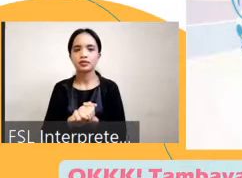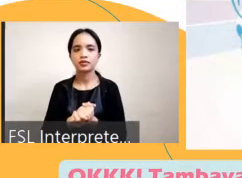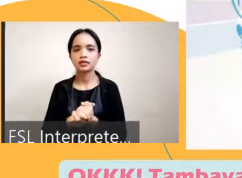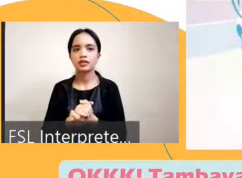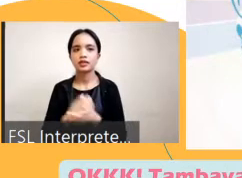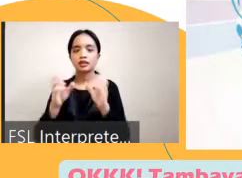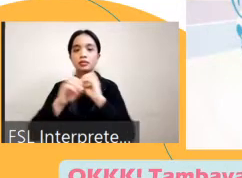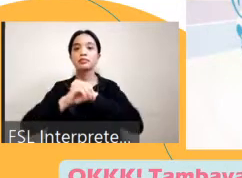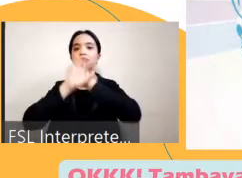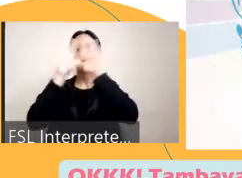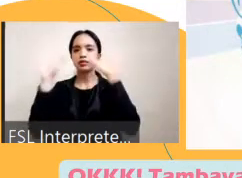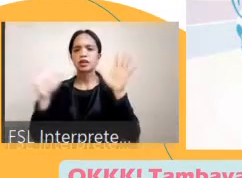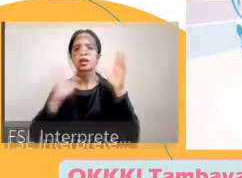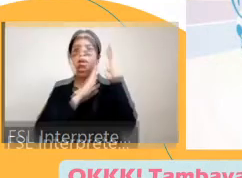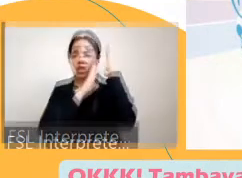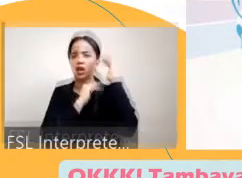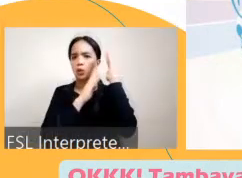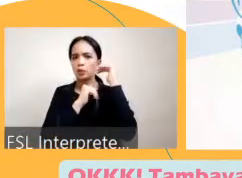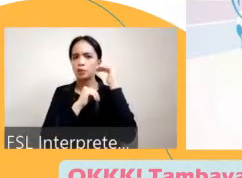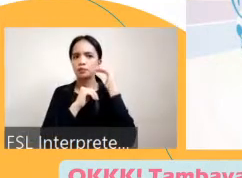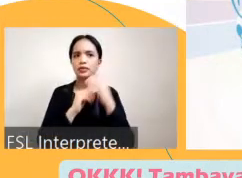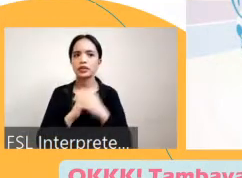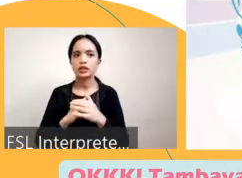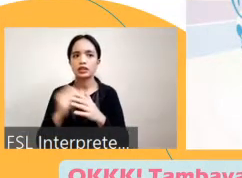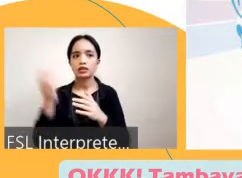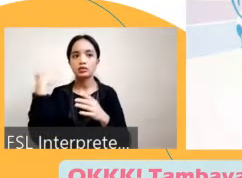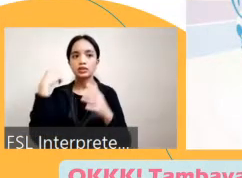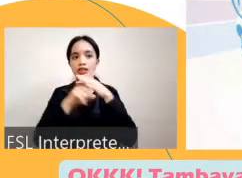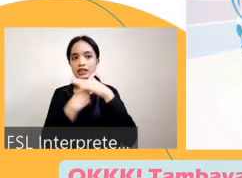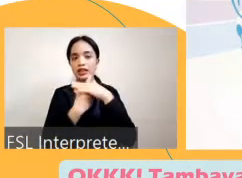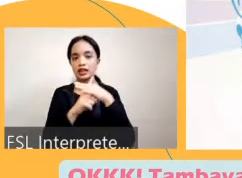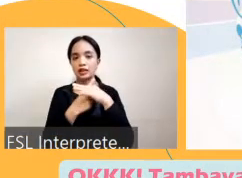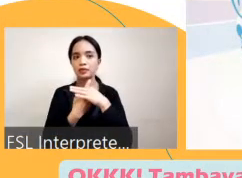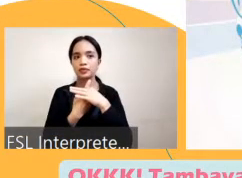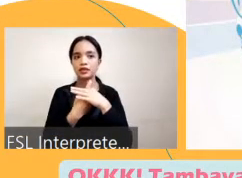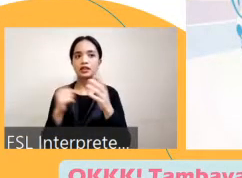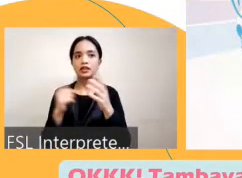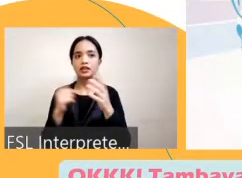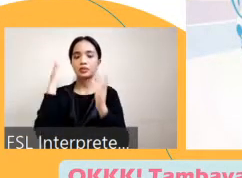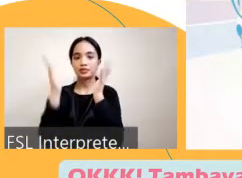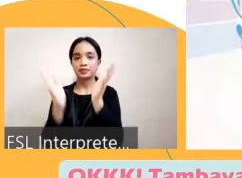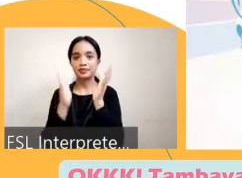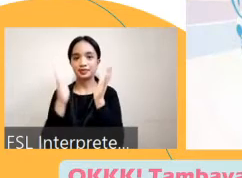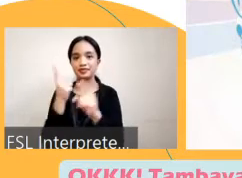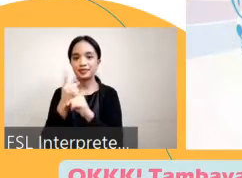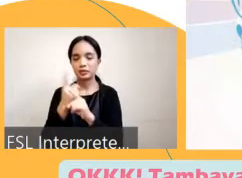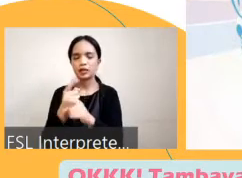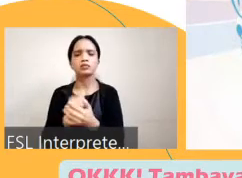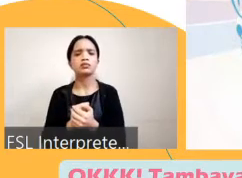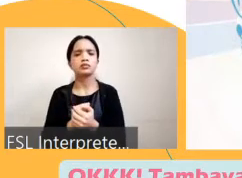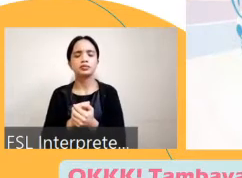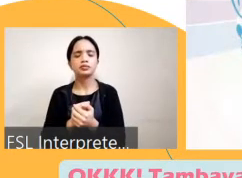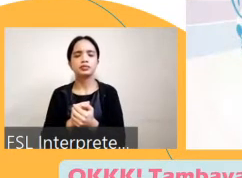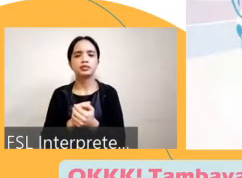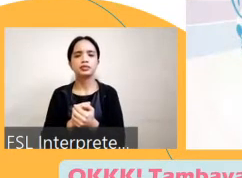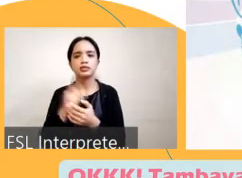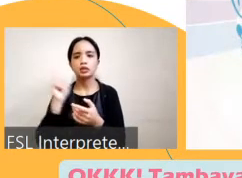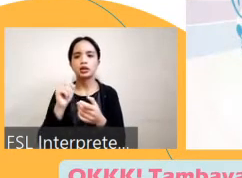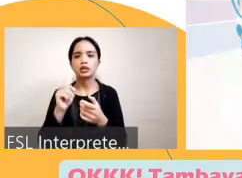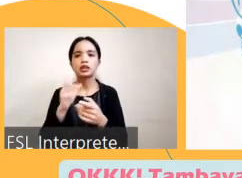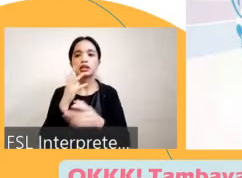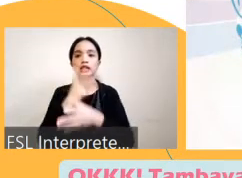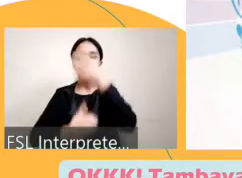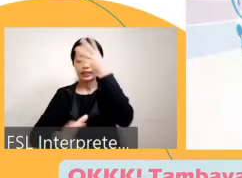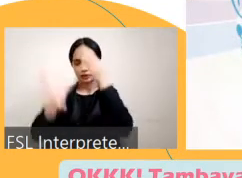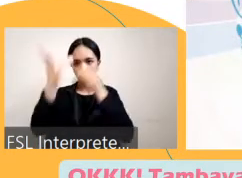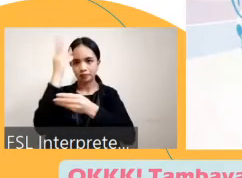maaliwalas. I hope that mula noon, no, mga ka-Berks, no, ay unti-unti napipick up nyo ang sarili